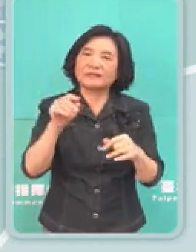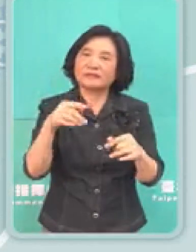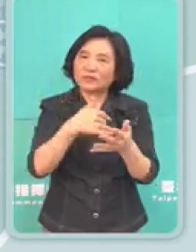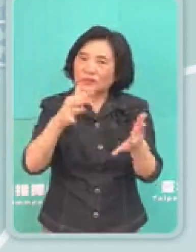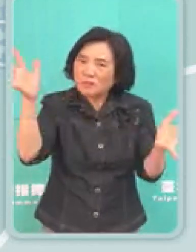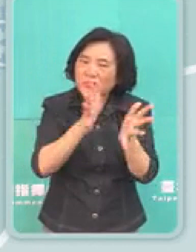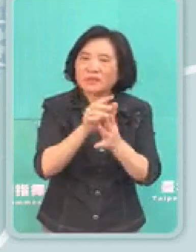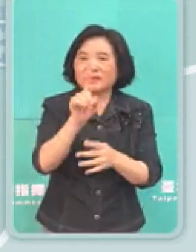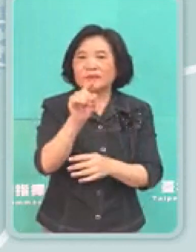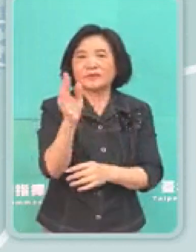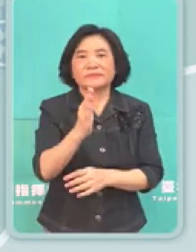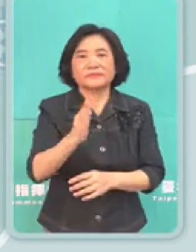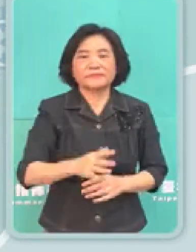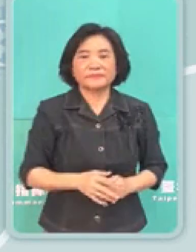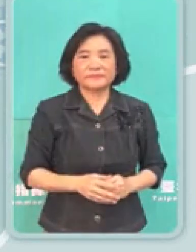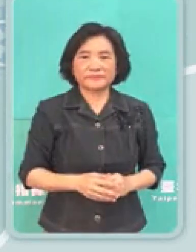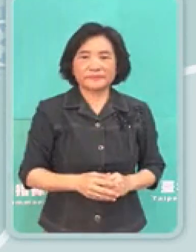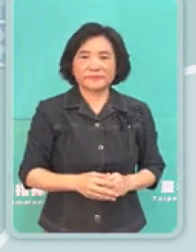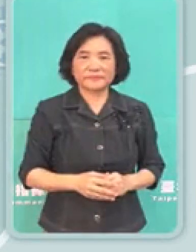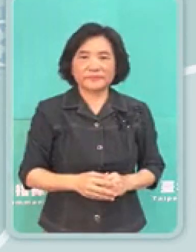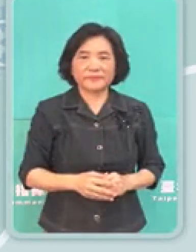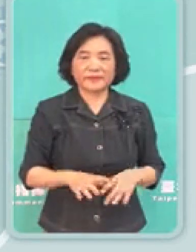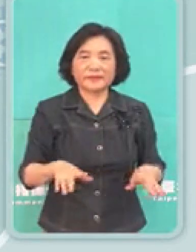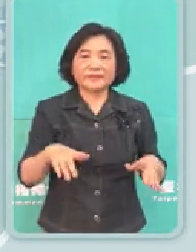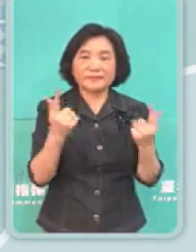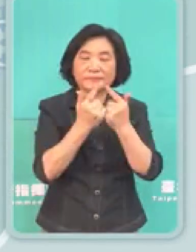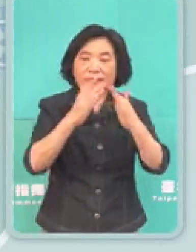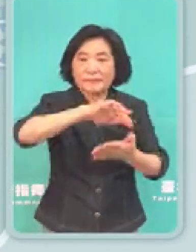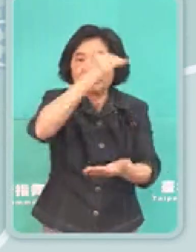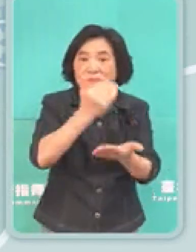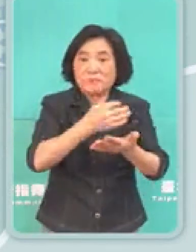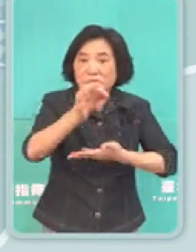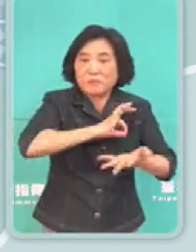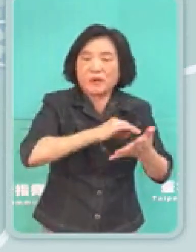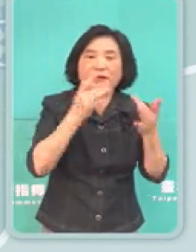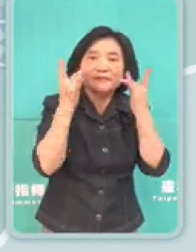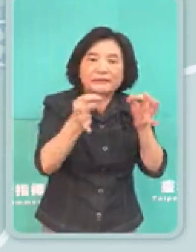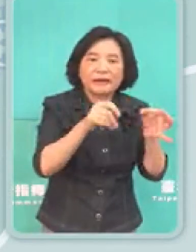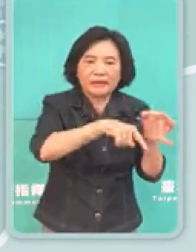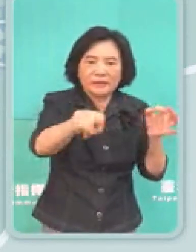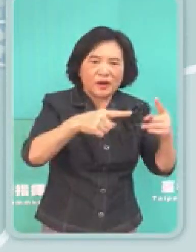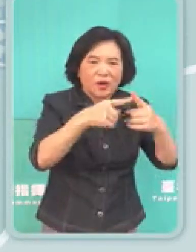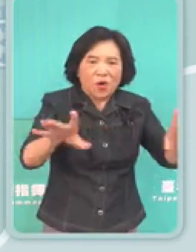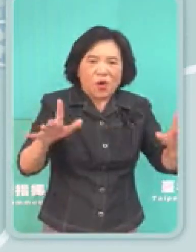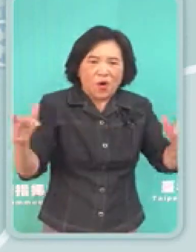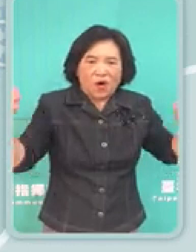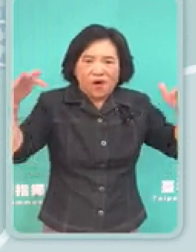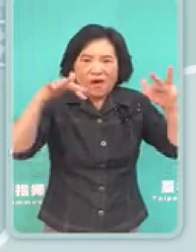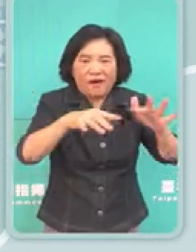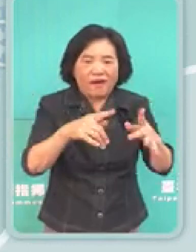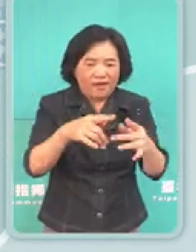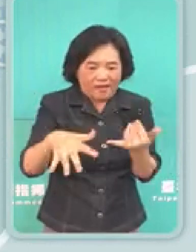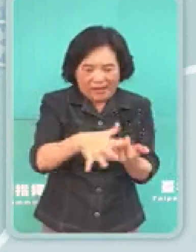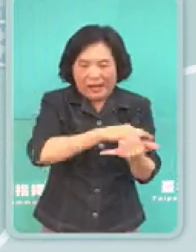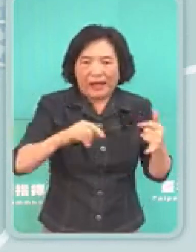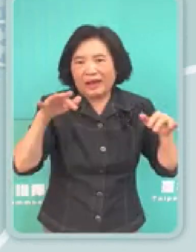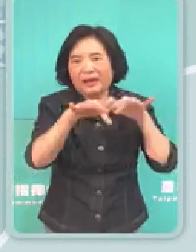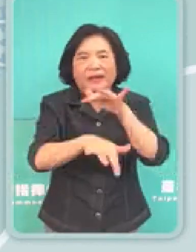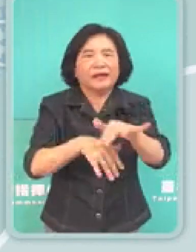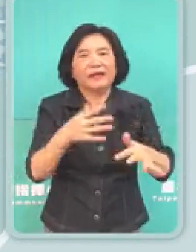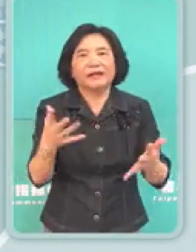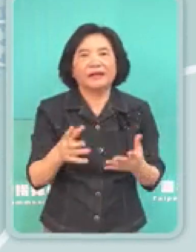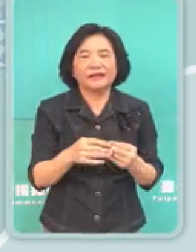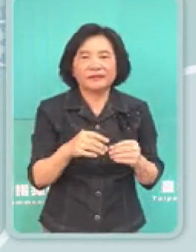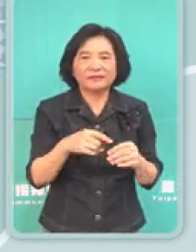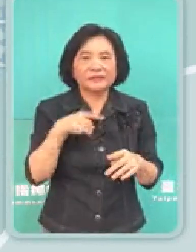哦。这是我们台北市的这批发市场，因为他们实在是太复杂了，哦，以及这花很大的力气哈，